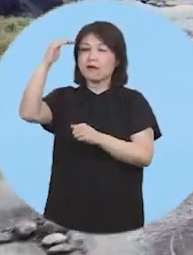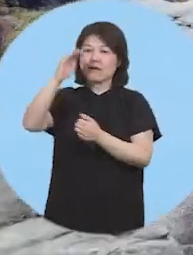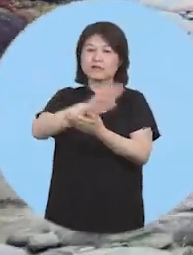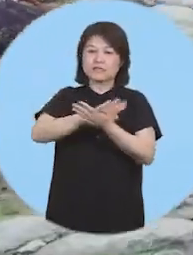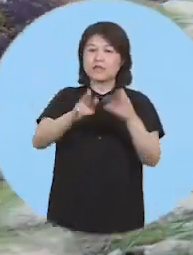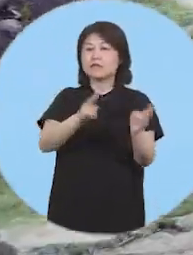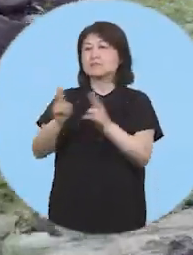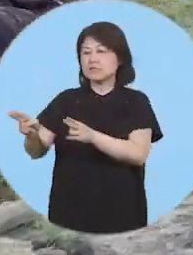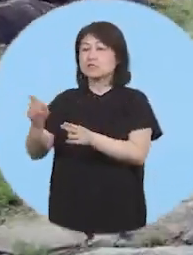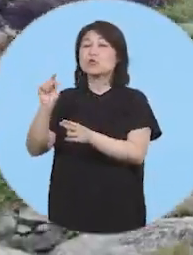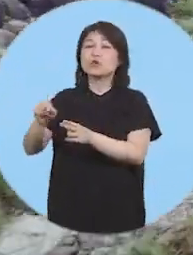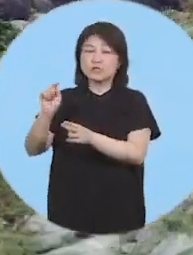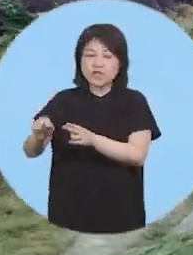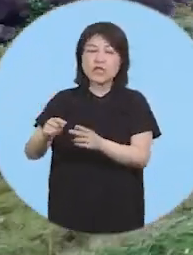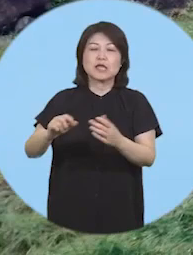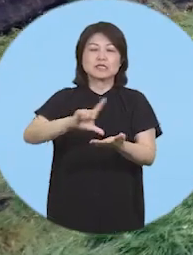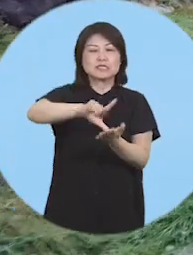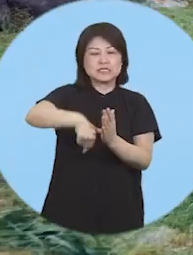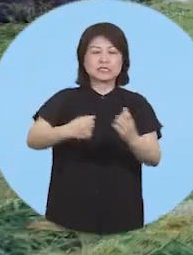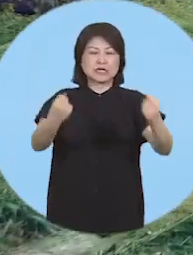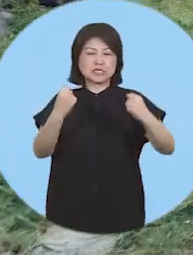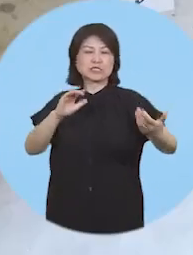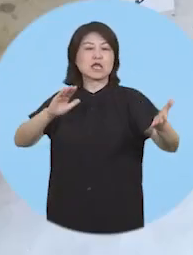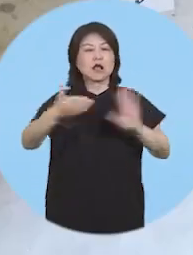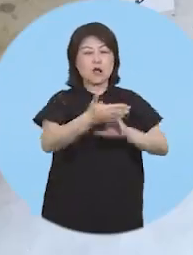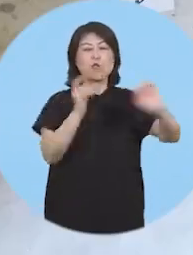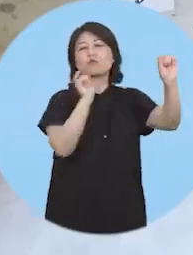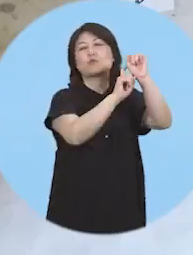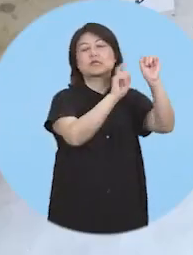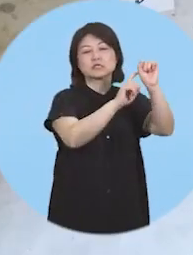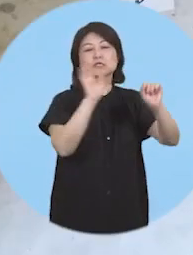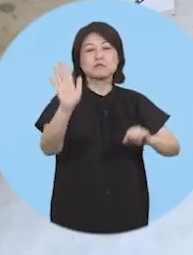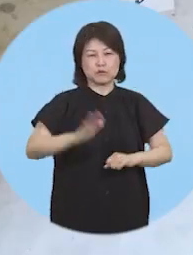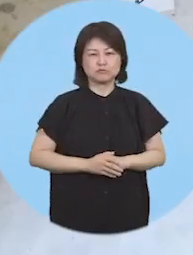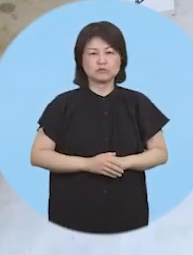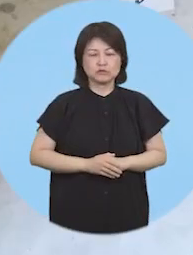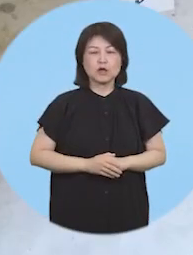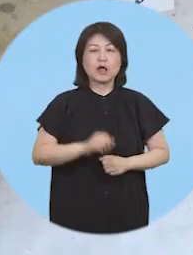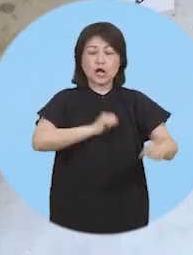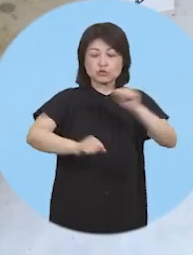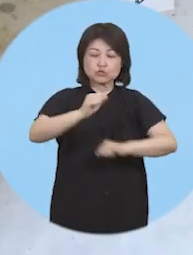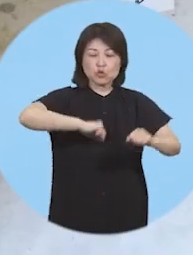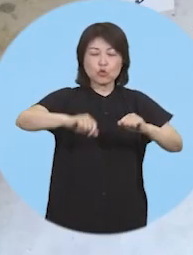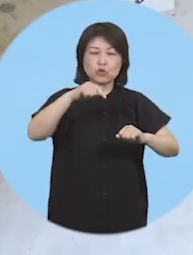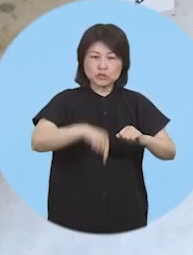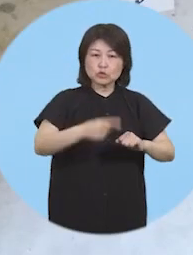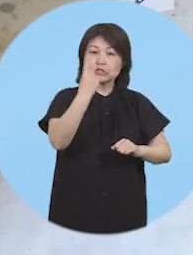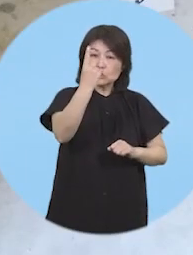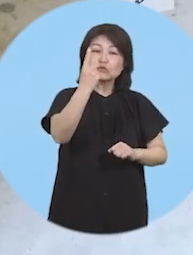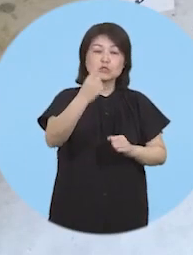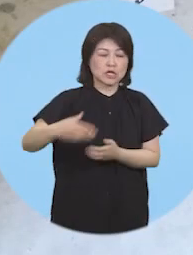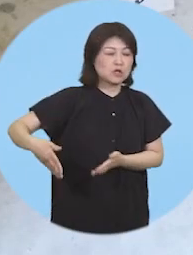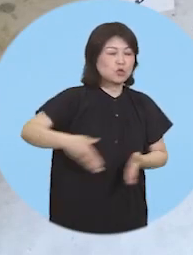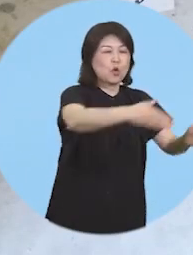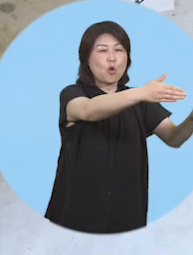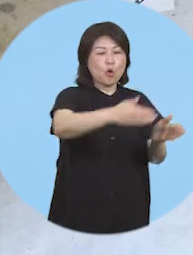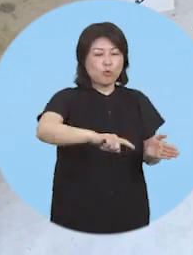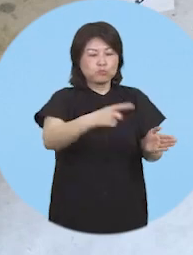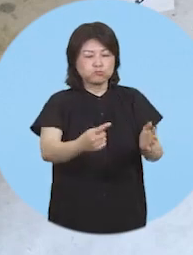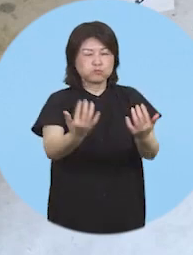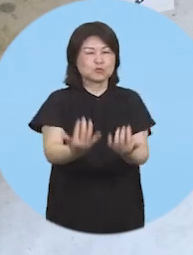の活性化に取り組んでいます。活動の一環として主要道路沿いの草木が繁茂した状態を改